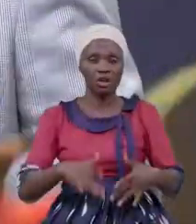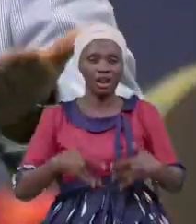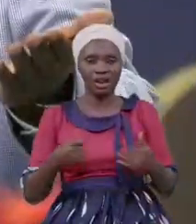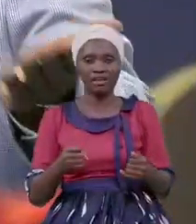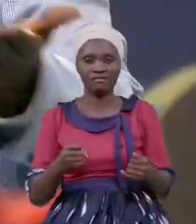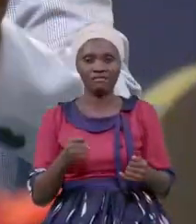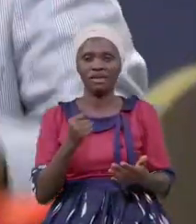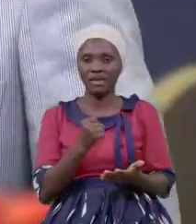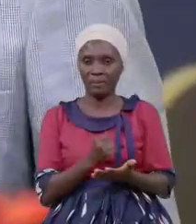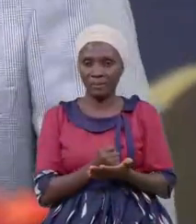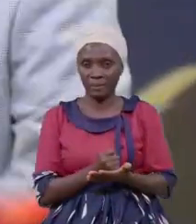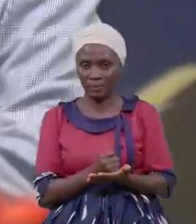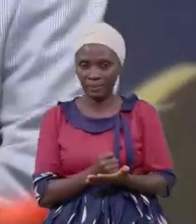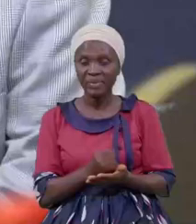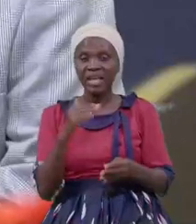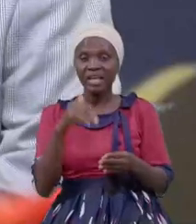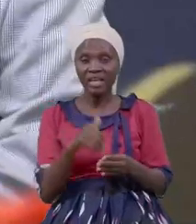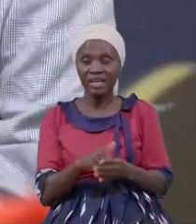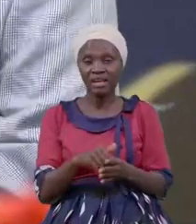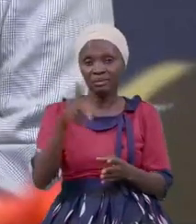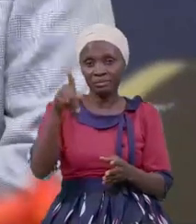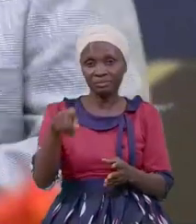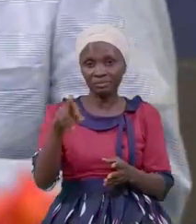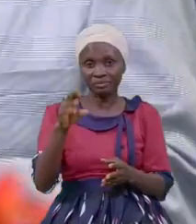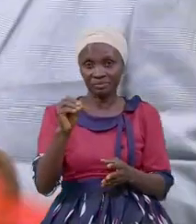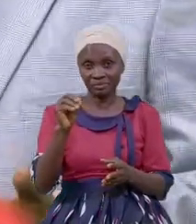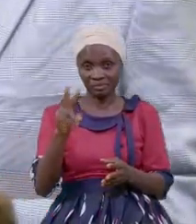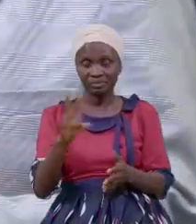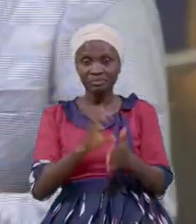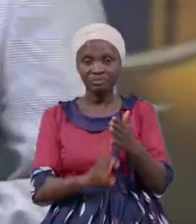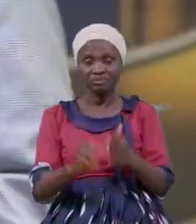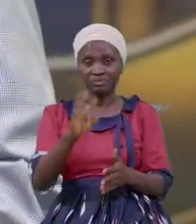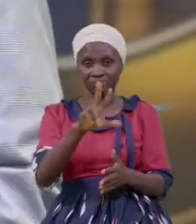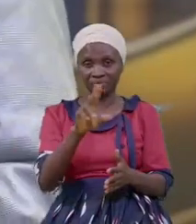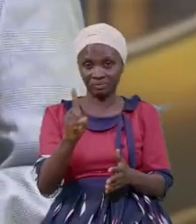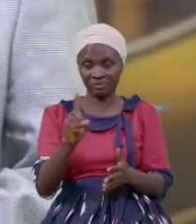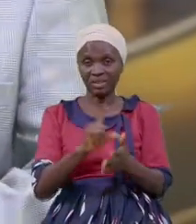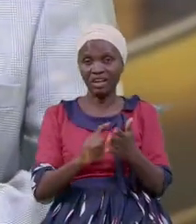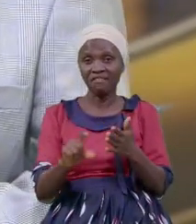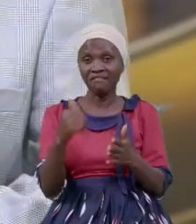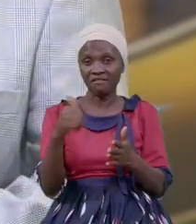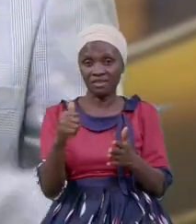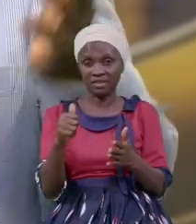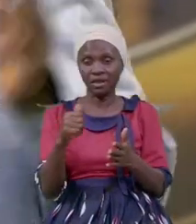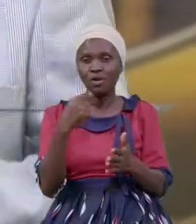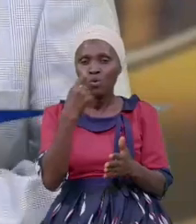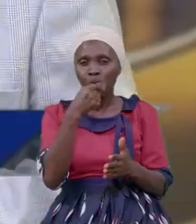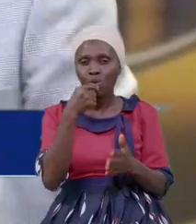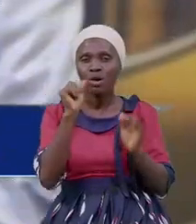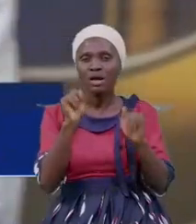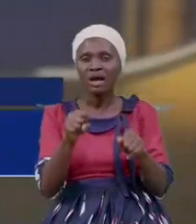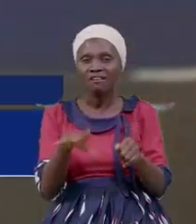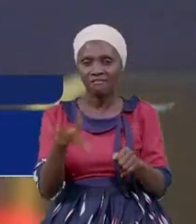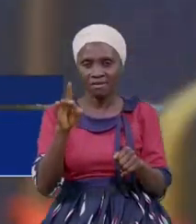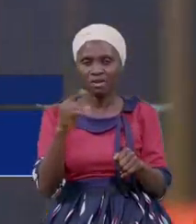vie voyons cela en proverb chapitre 31 verset 10 qui peut trouver qui peut